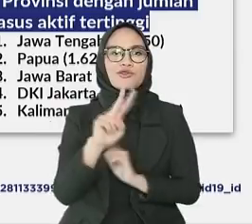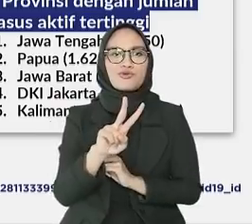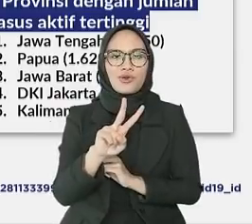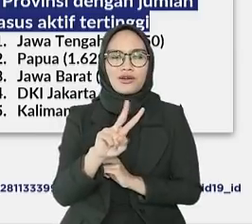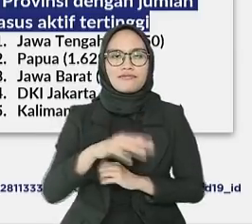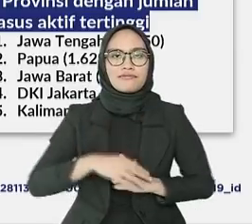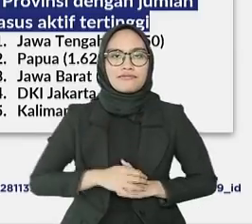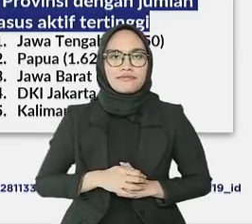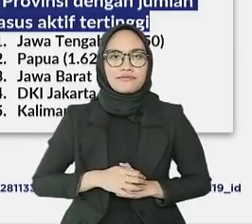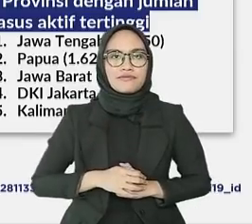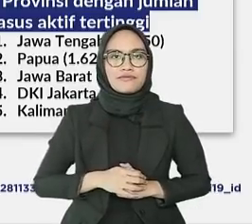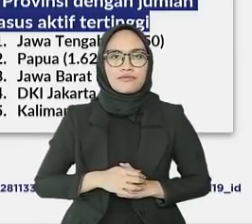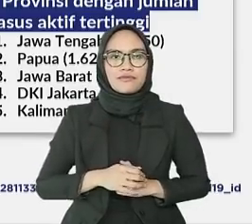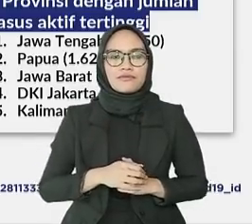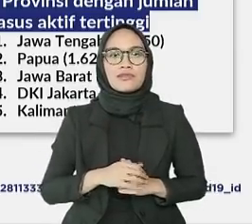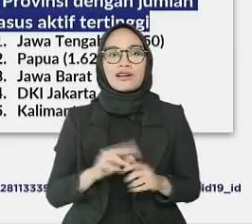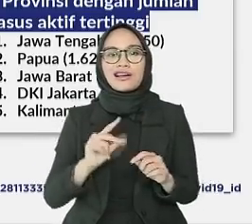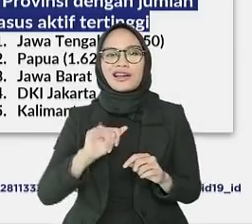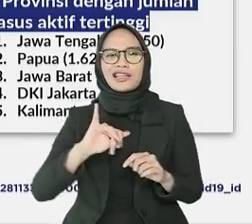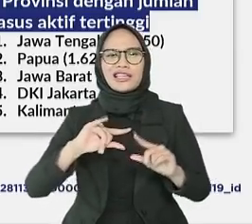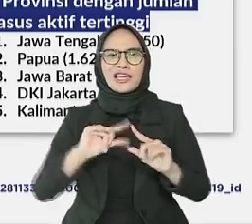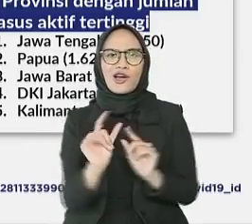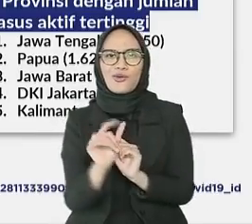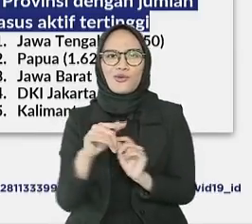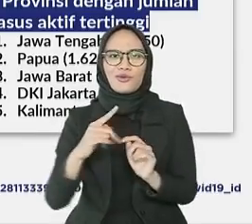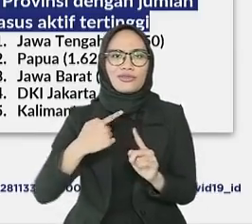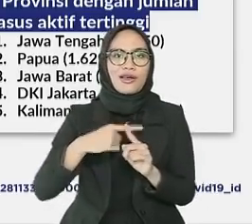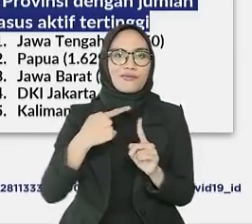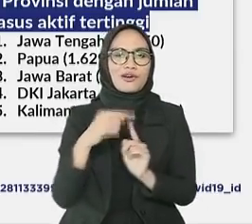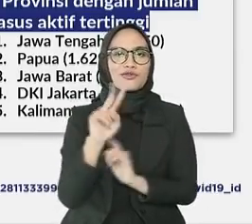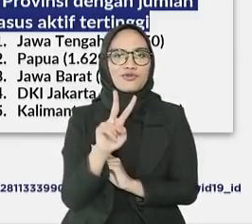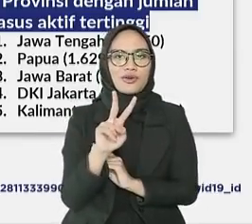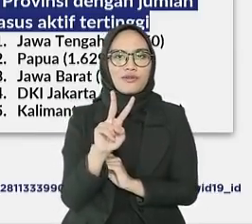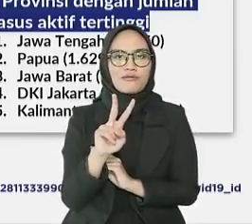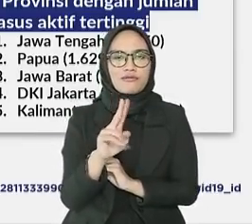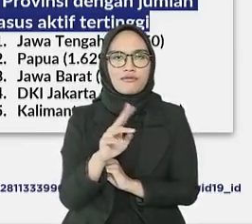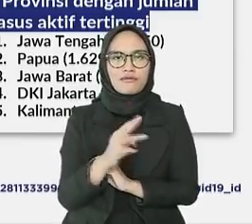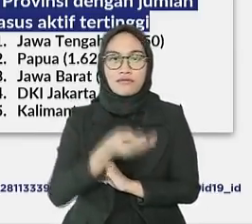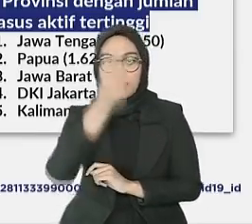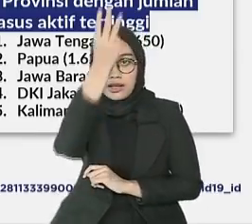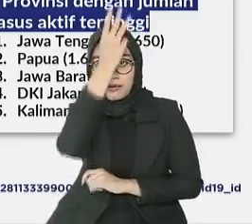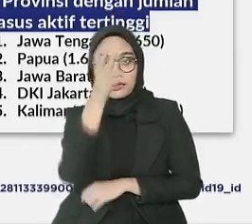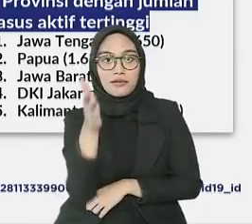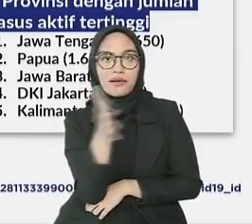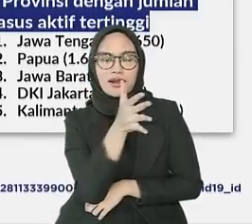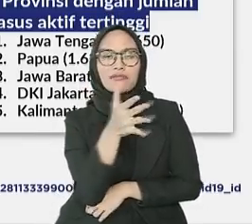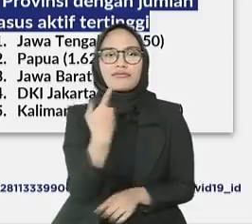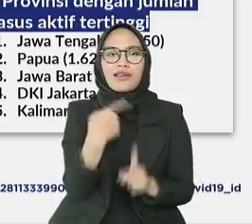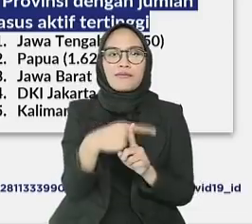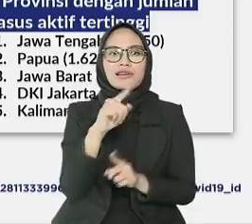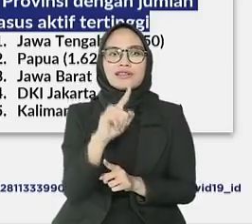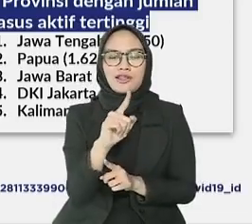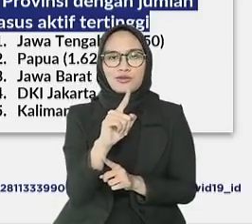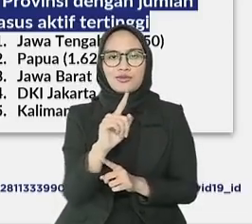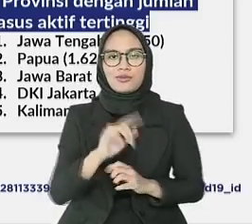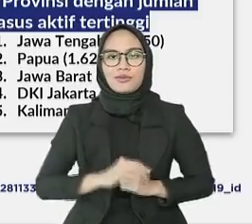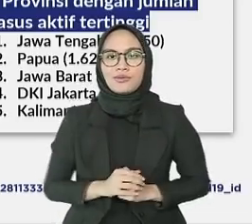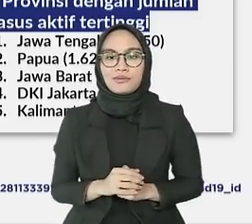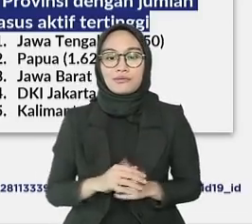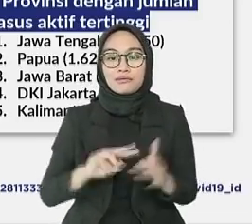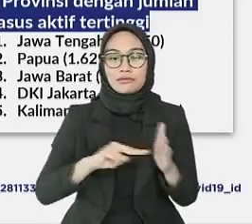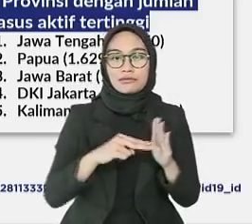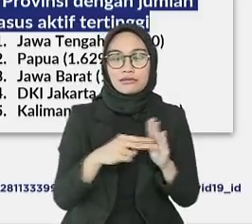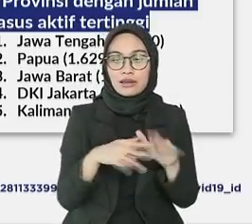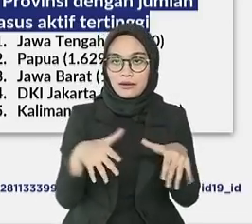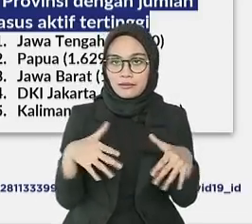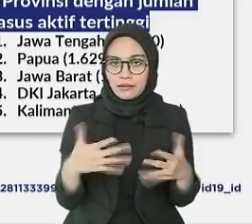kematian, Riau naik 2 kematian, dan Kalimantan Barat naik 1 kematian. Sekali lagi,